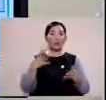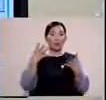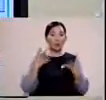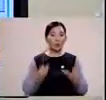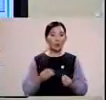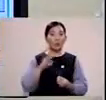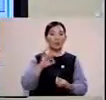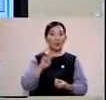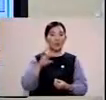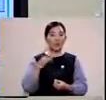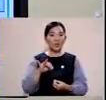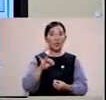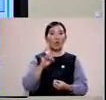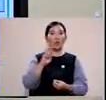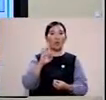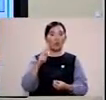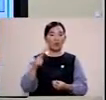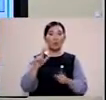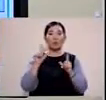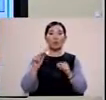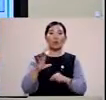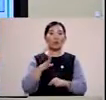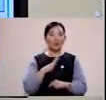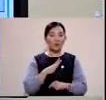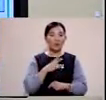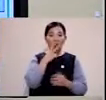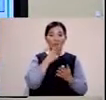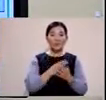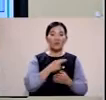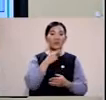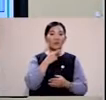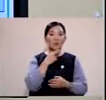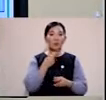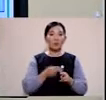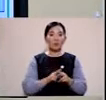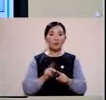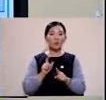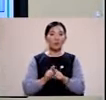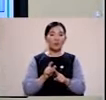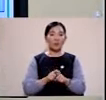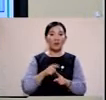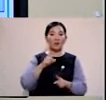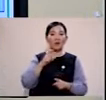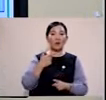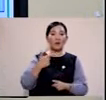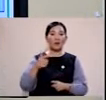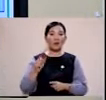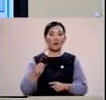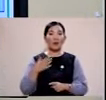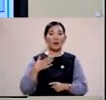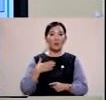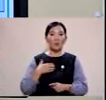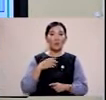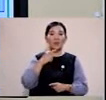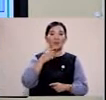milliy bog'ga bordik. E'tibor berayotgan bo'lsangiz, bu gapimizda ega biz